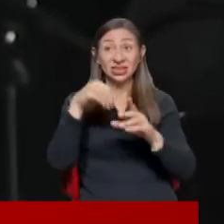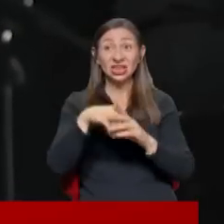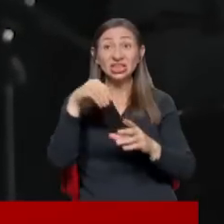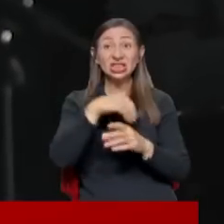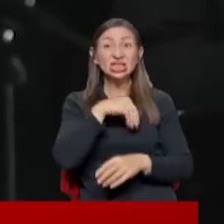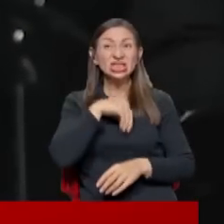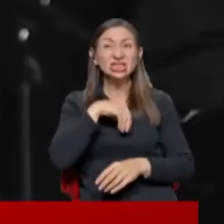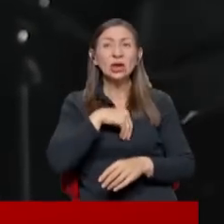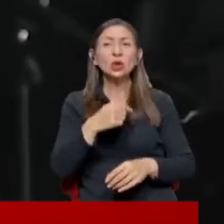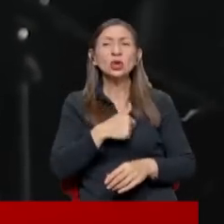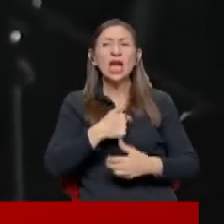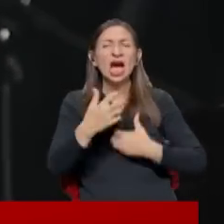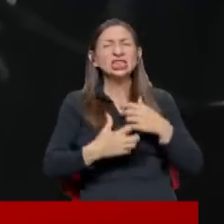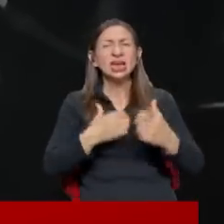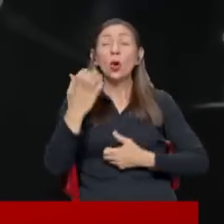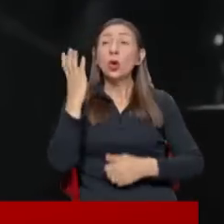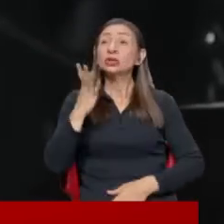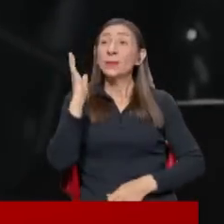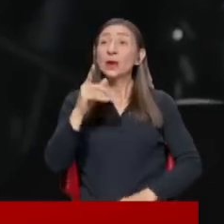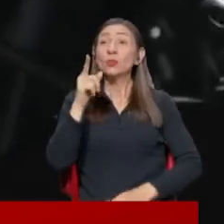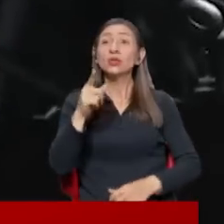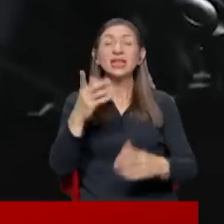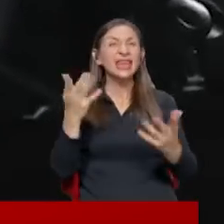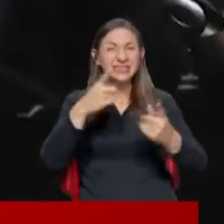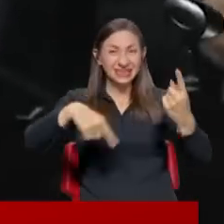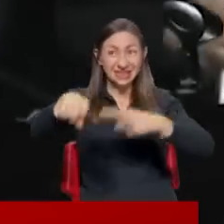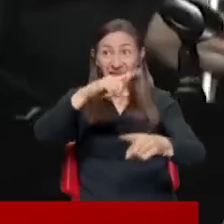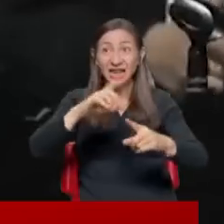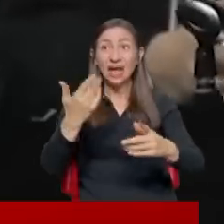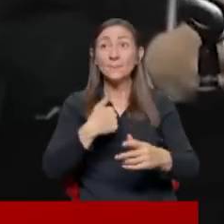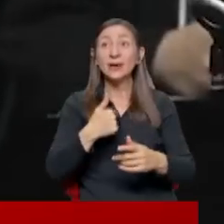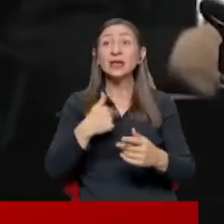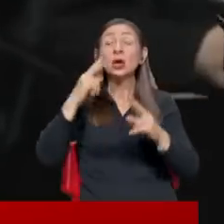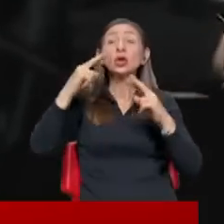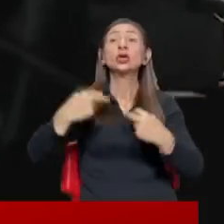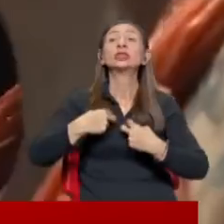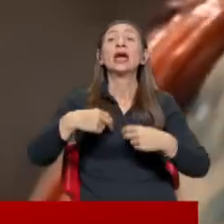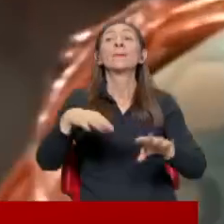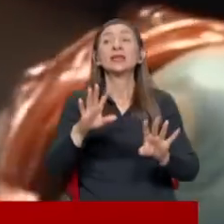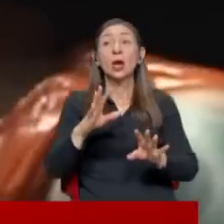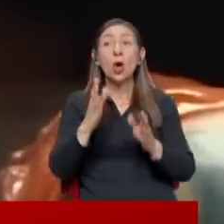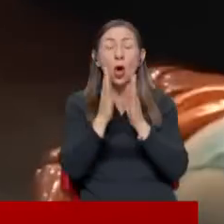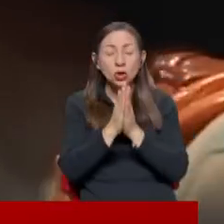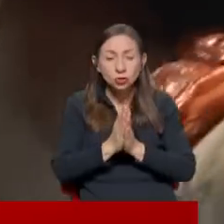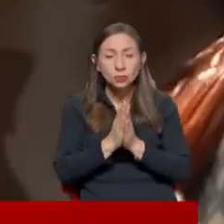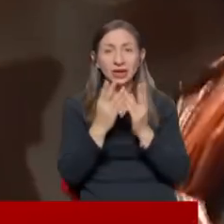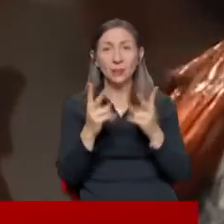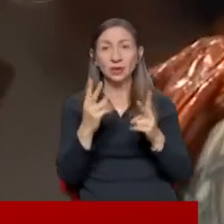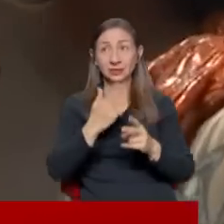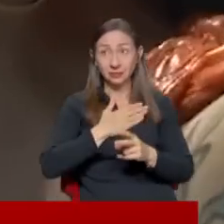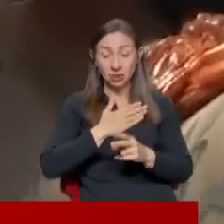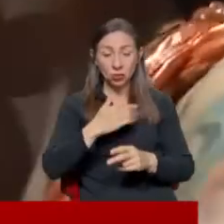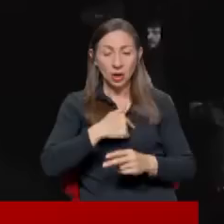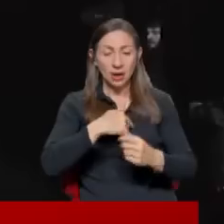içinde yürekten acılar çekse bile bunu ne sizlere ne bana yansıtmadan özrümü kabul edip